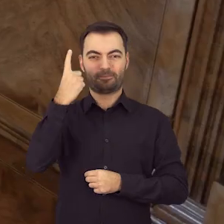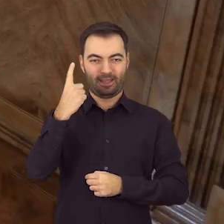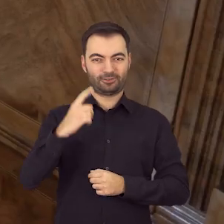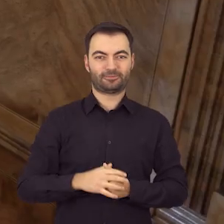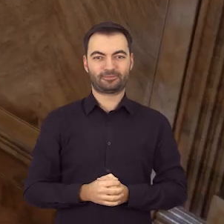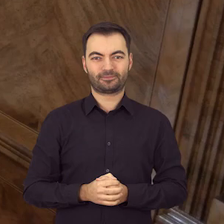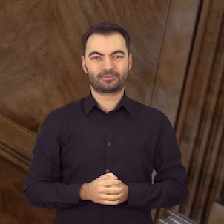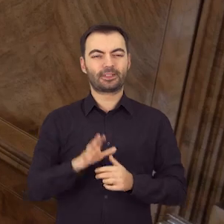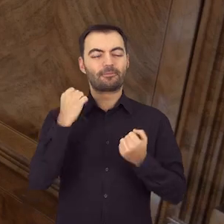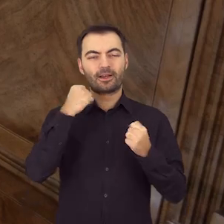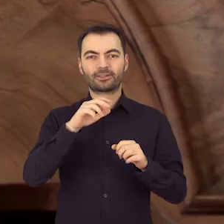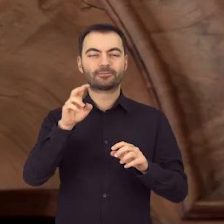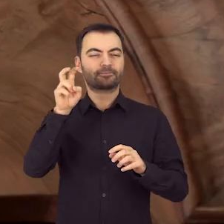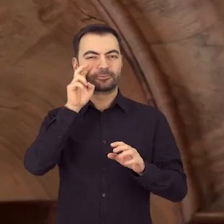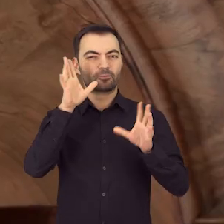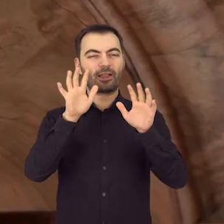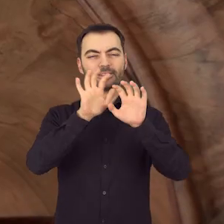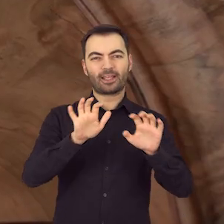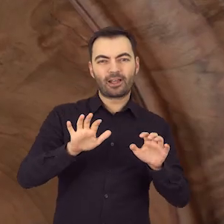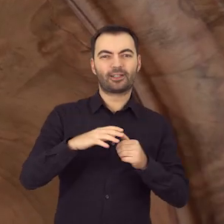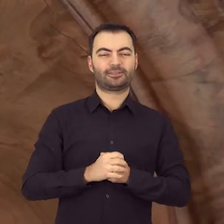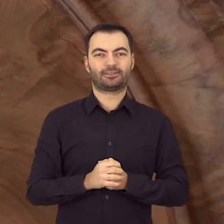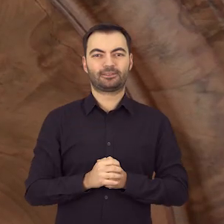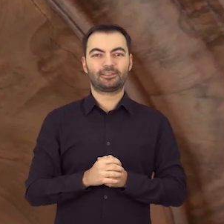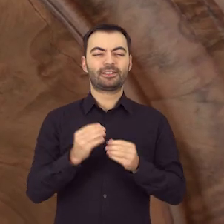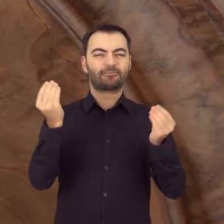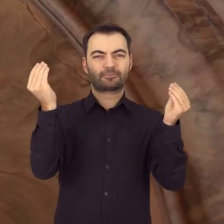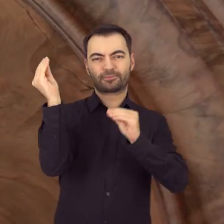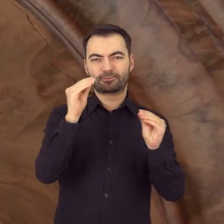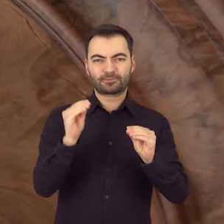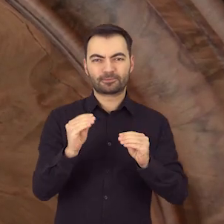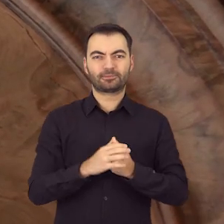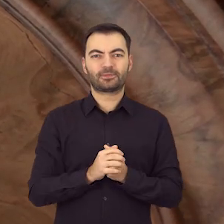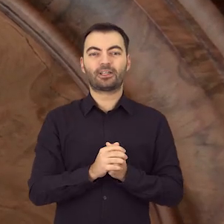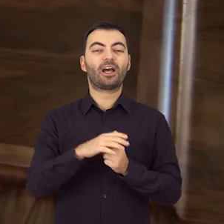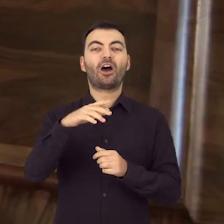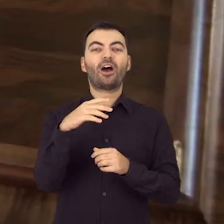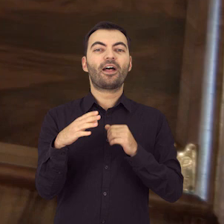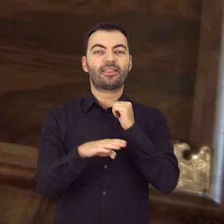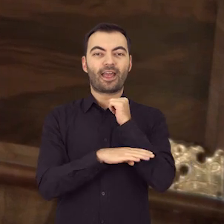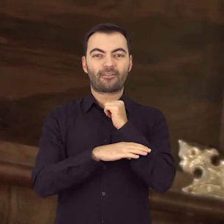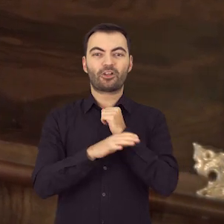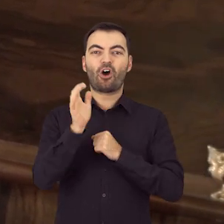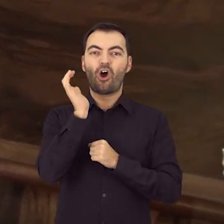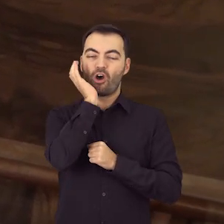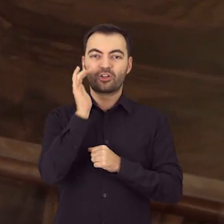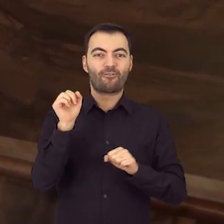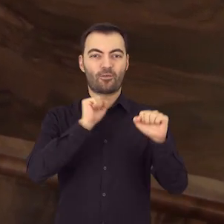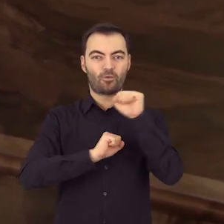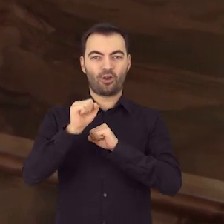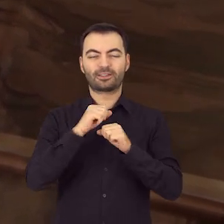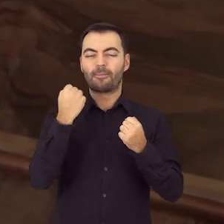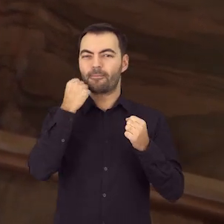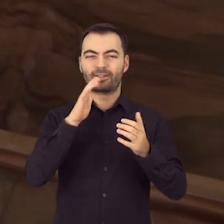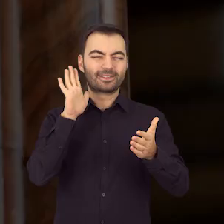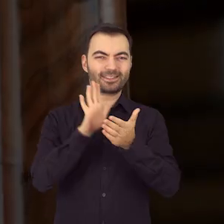one wyjątkowo wyrafinowaną formę. Na ich dekoracje składa się fornir z orzecha włoskiego o